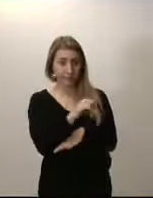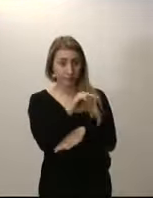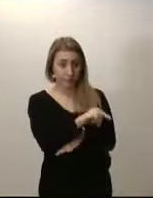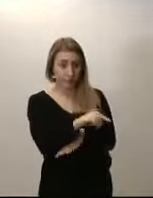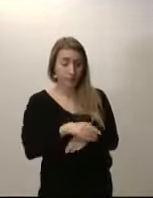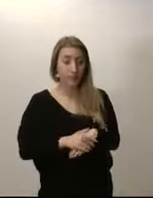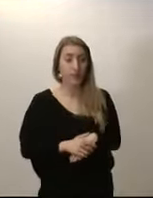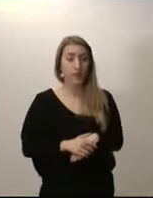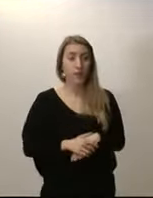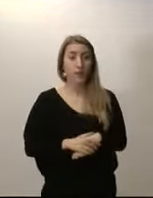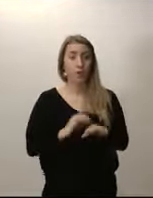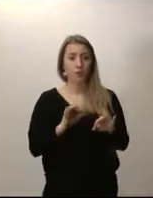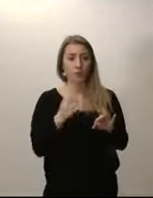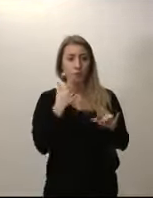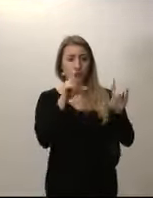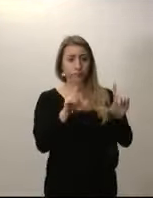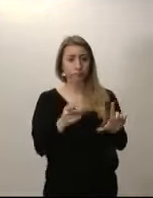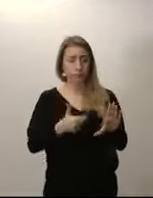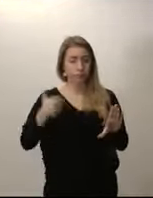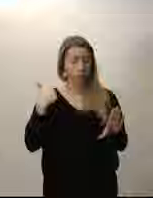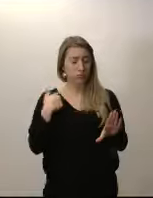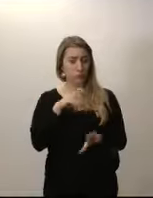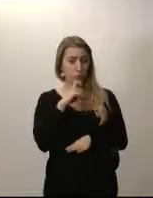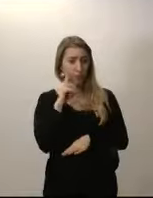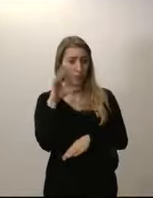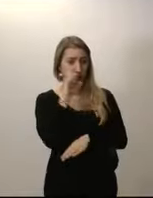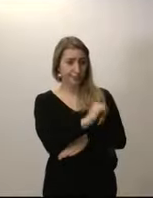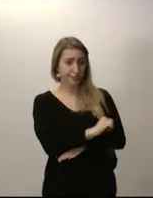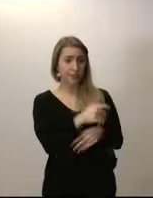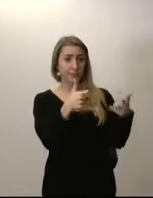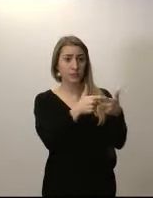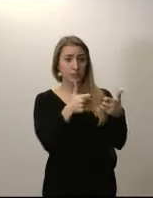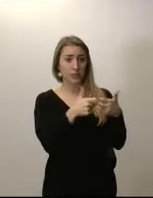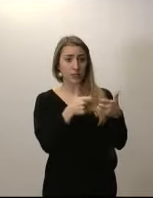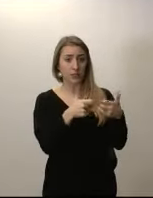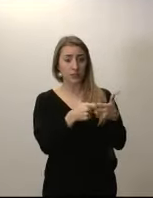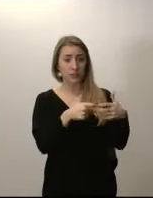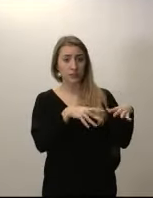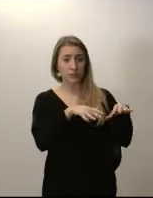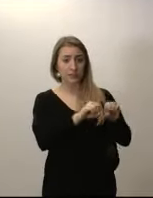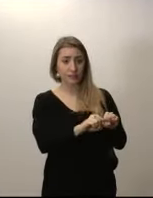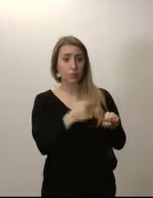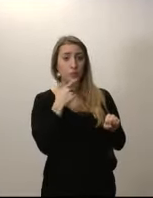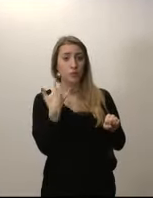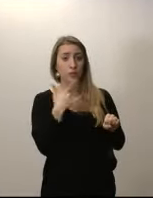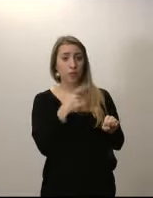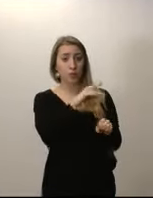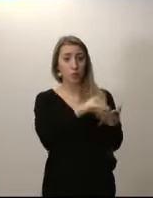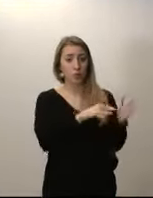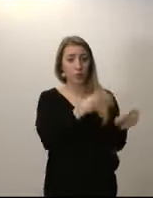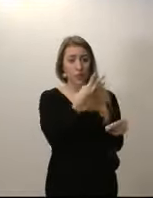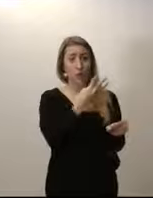vous avez vu dans une diapo précédente tout à l'heure que le montant des cessions avait augmenté entre 2014 et